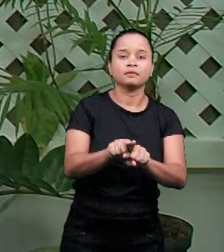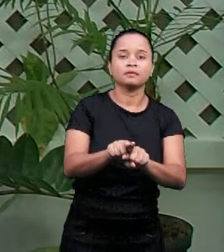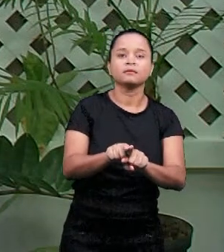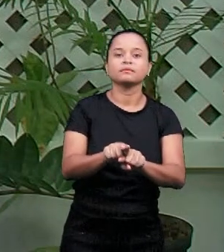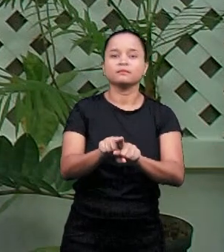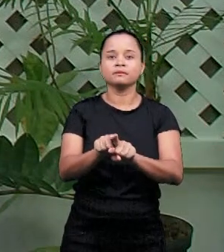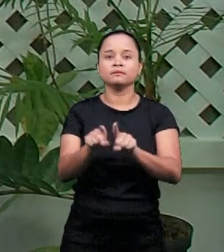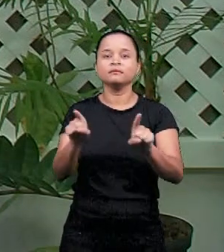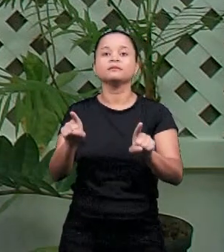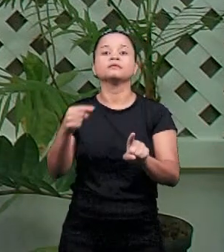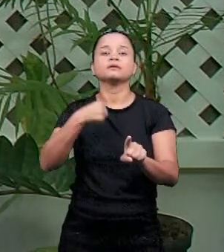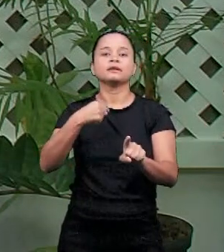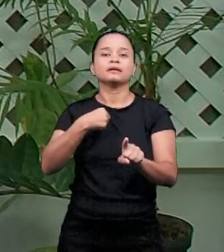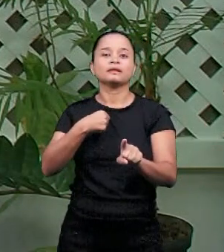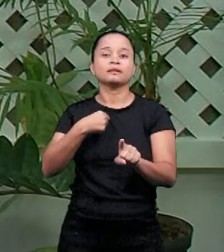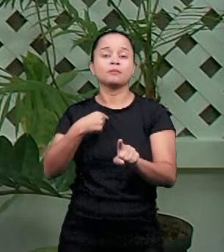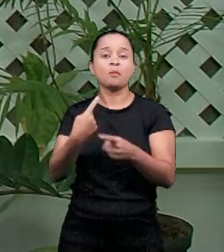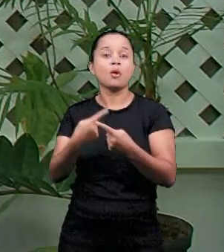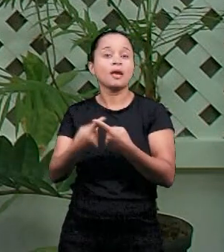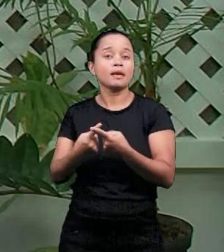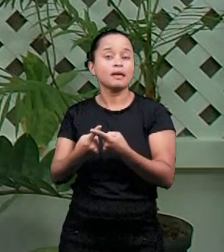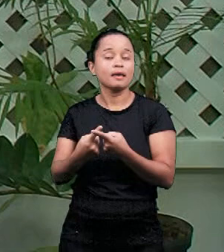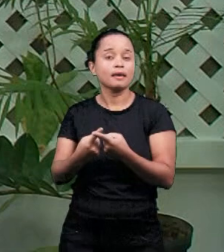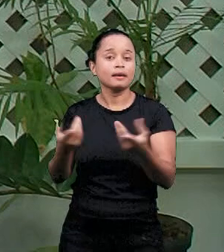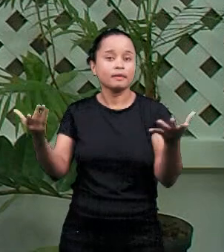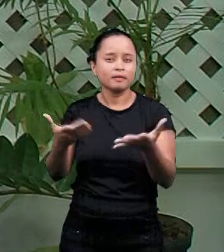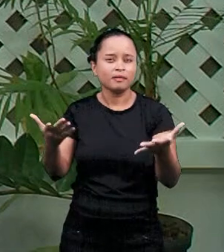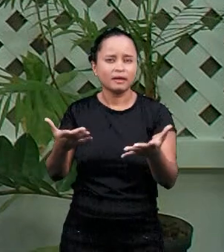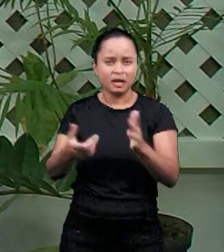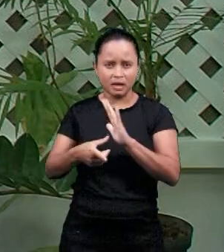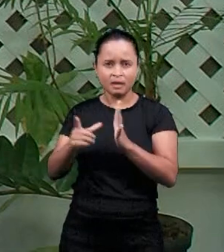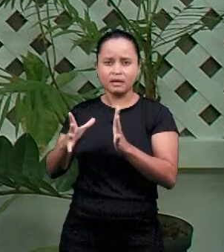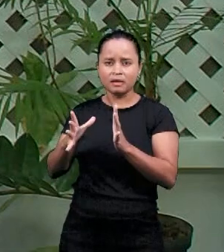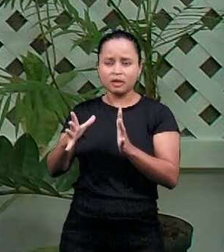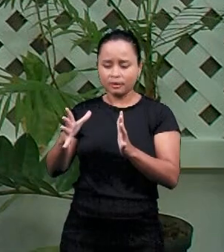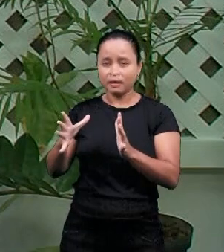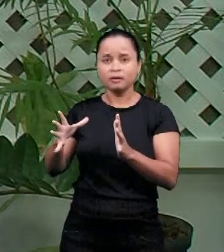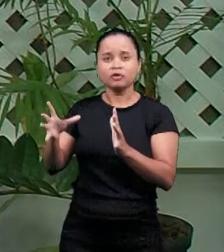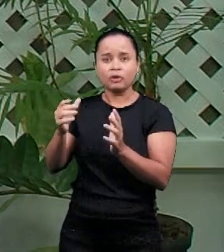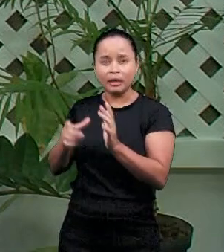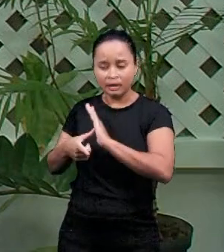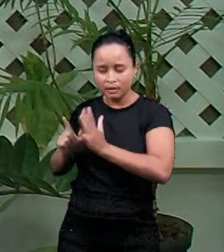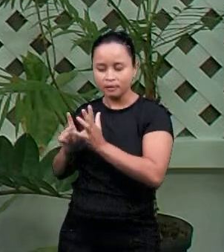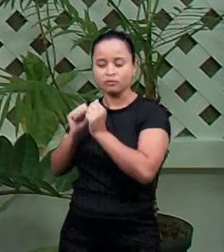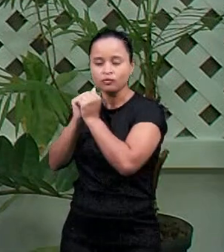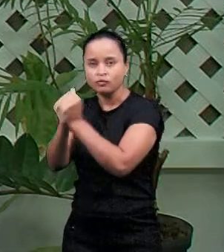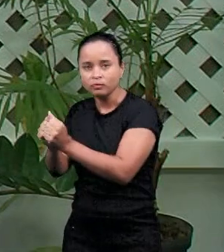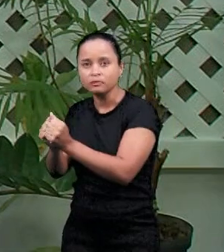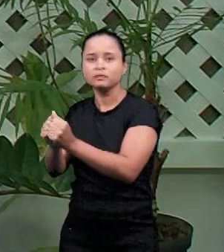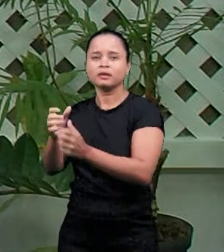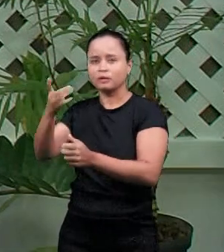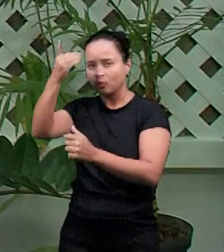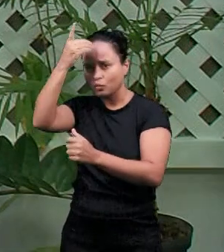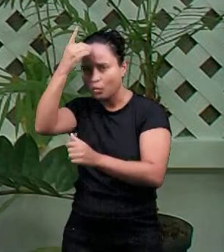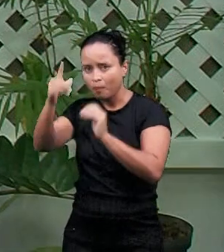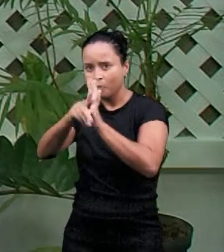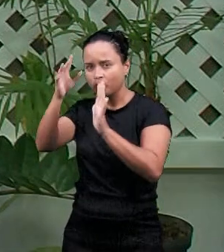été baptisés, qui ont des dons spirituels, qui obéissent le Seigneur, qui croient dans la parole